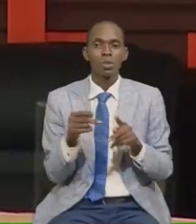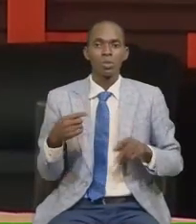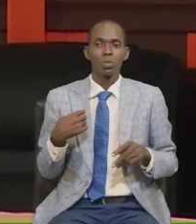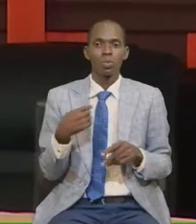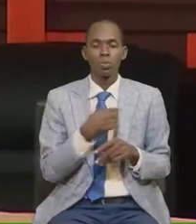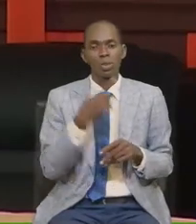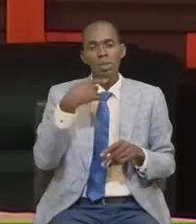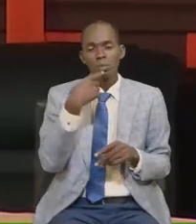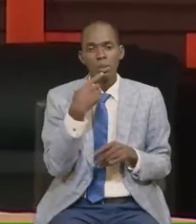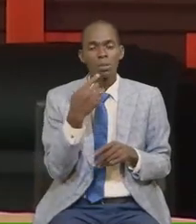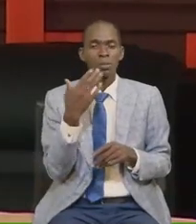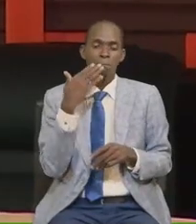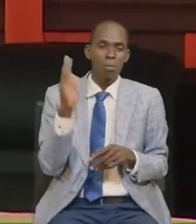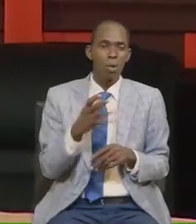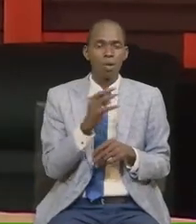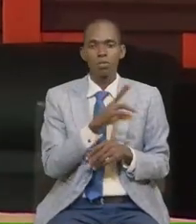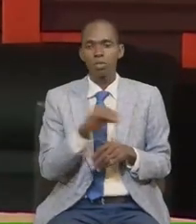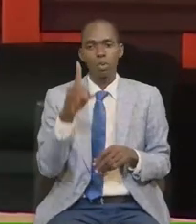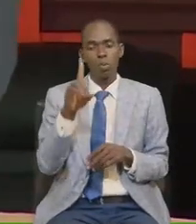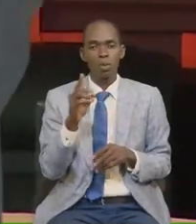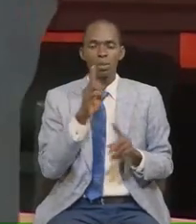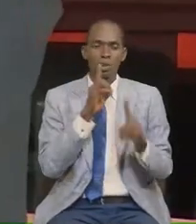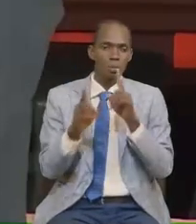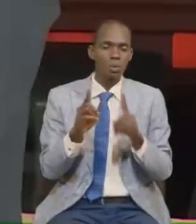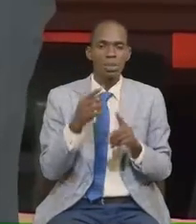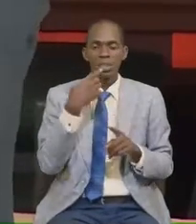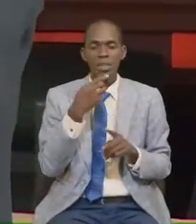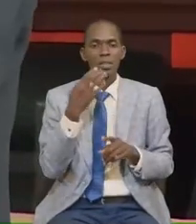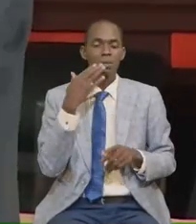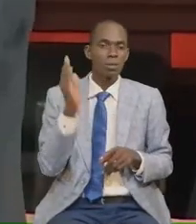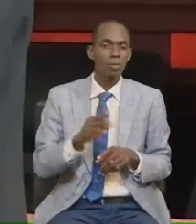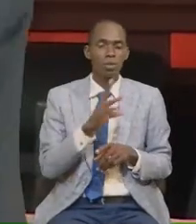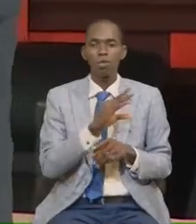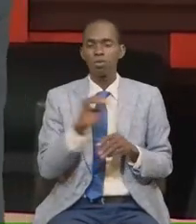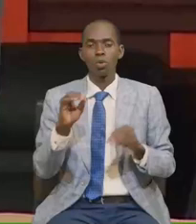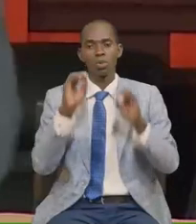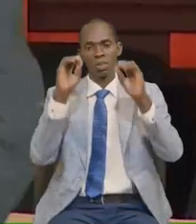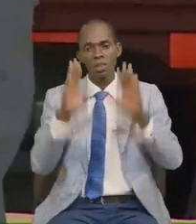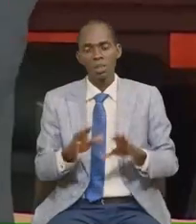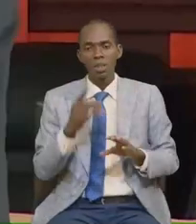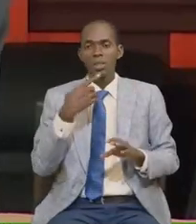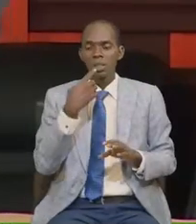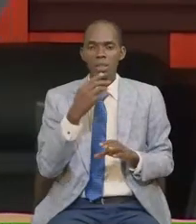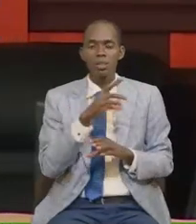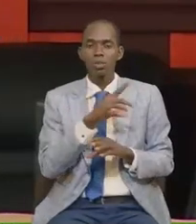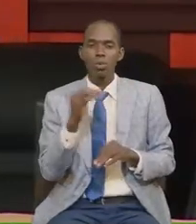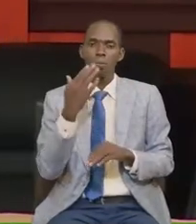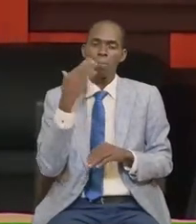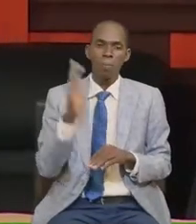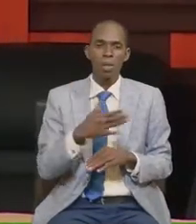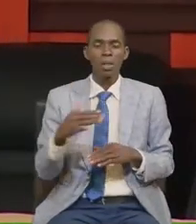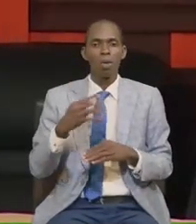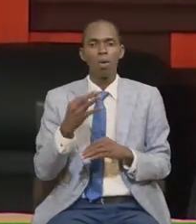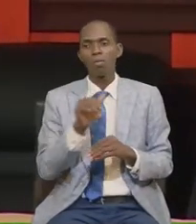médire d'aucun enseignant. Nous devons médire d'aucun directeur. Nous devons médire d'aucun